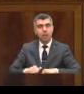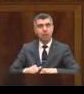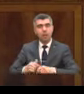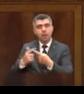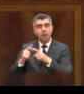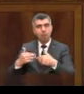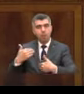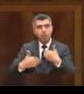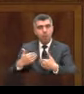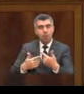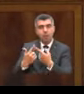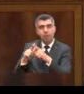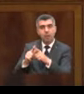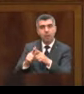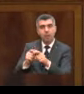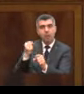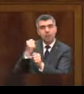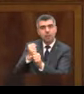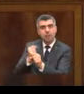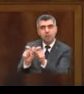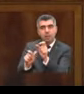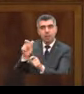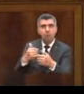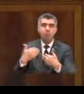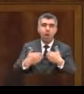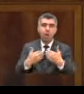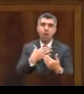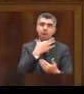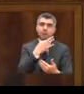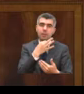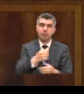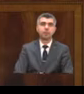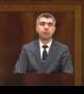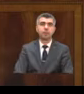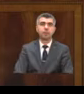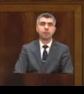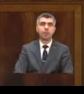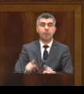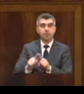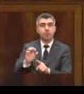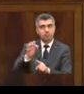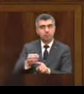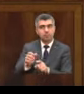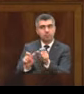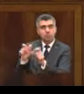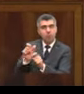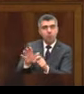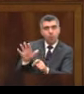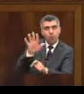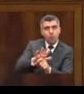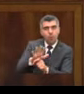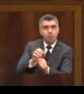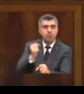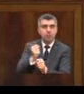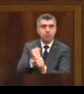أخرى من أجل تشجيع التشغيل الذاتي لدى الأشخاص في وضعية إعاقة ودعم قدرات الموارد البشرية العاملة في